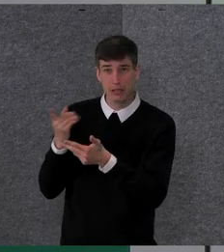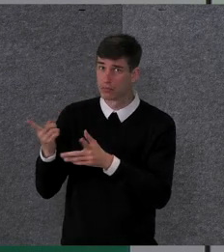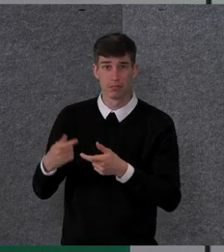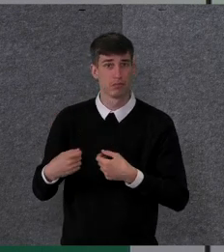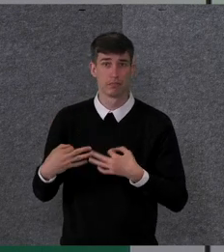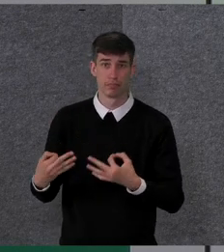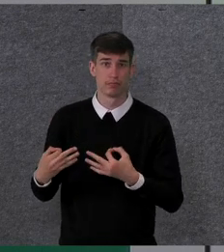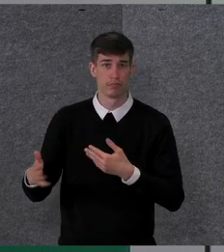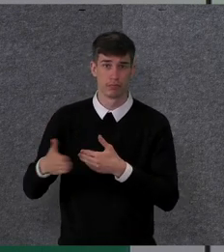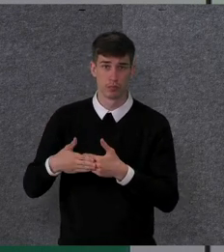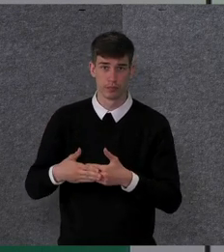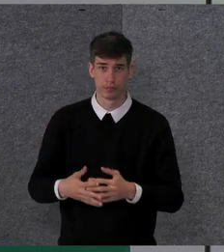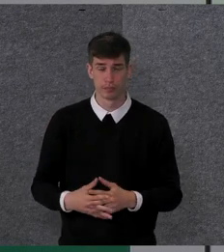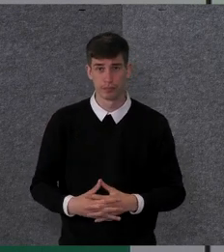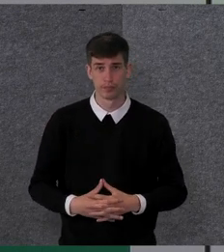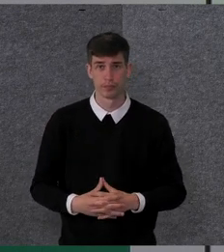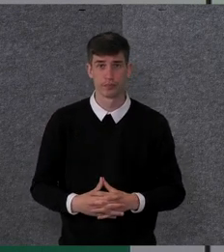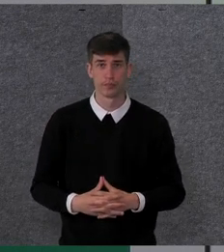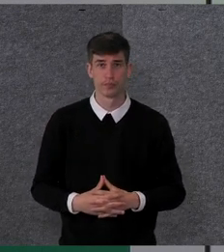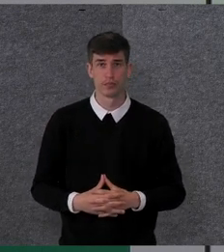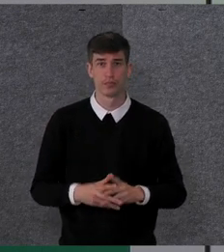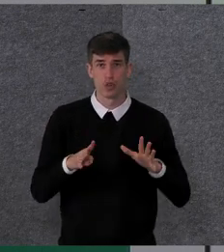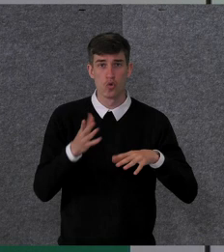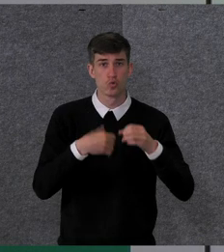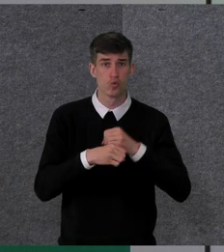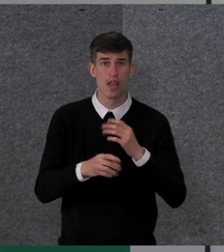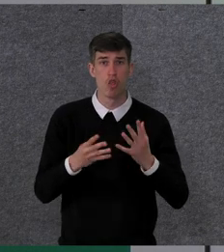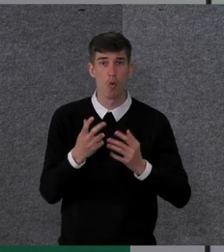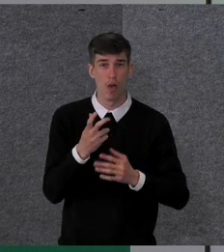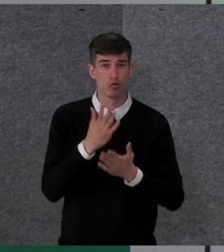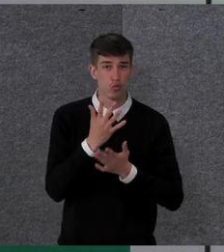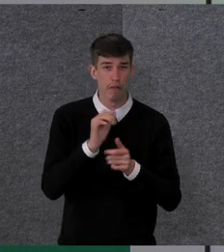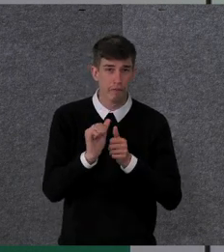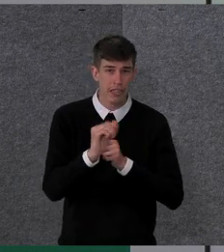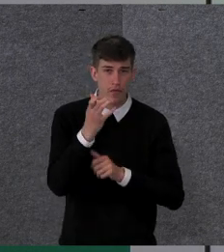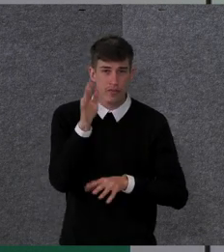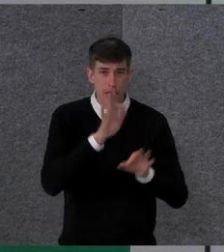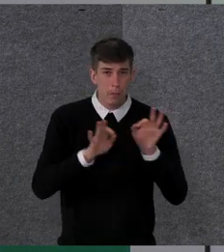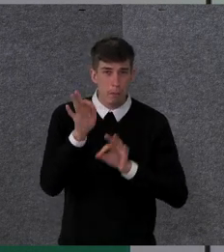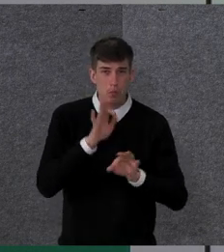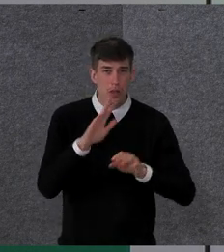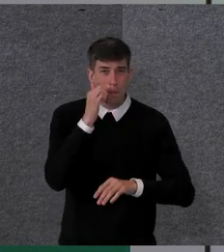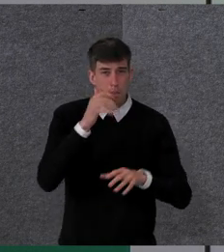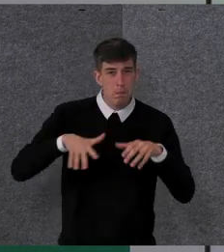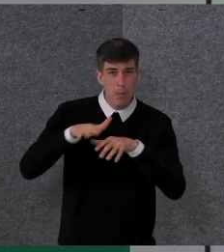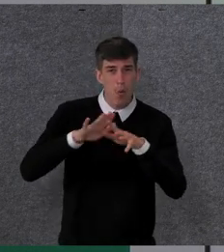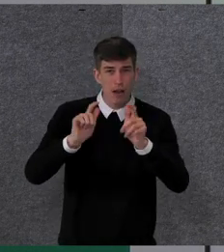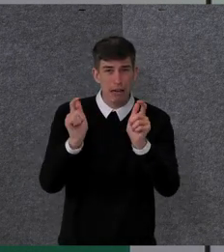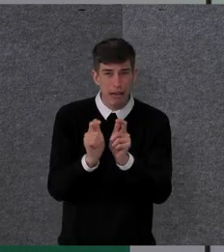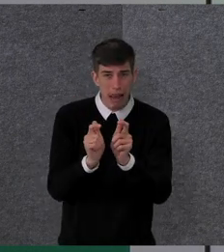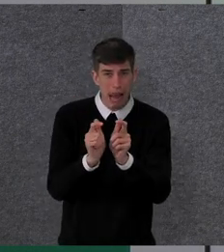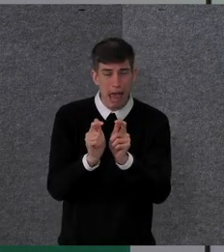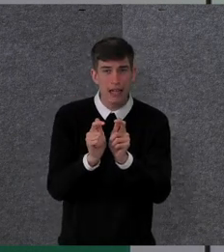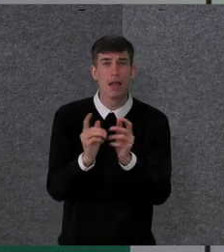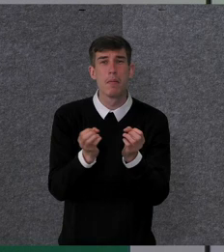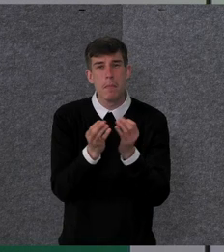immer zumachen. Seit 1989 haben wir so auch 50% aller kleineren Bauernhöfe und Nahversorgungsbetriebe